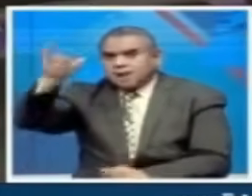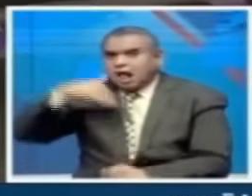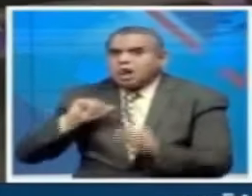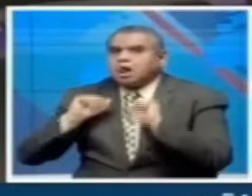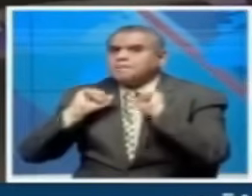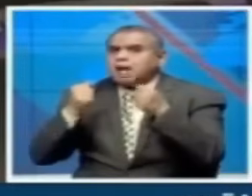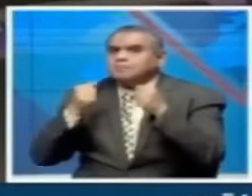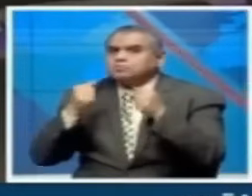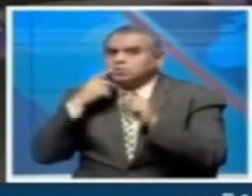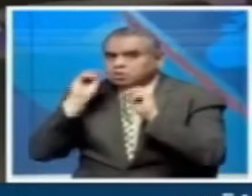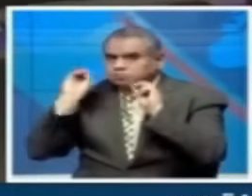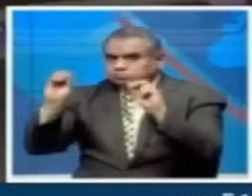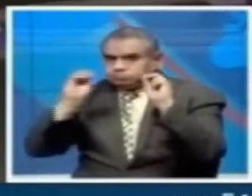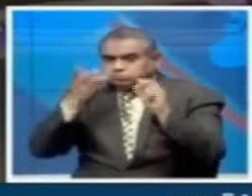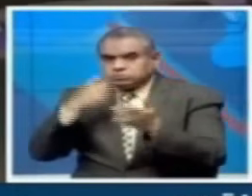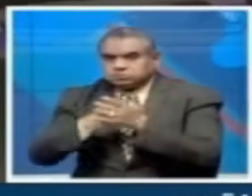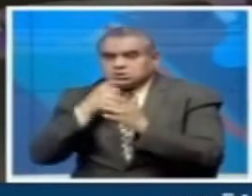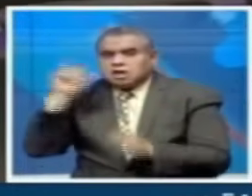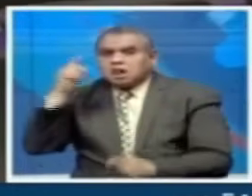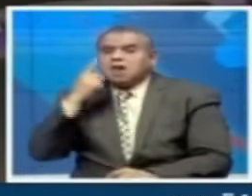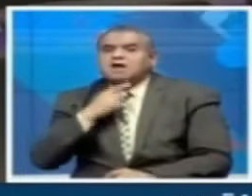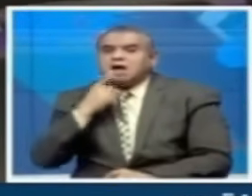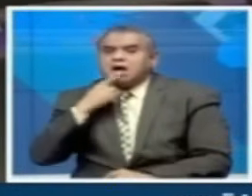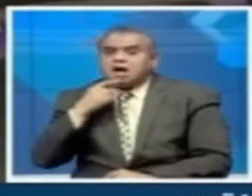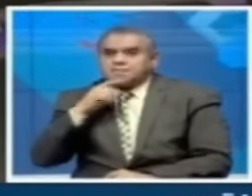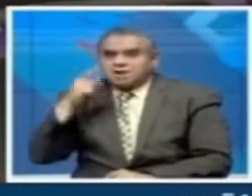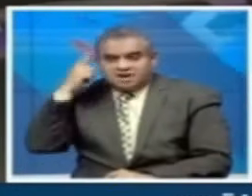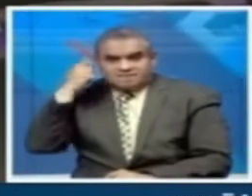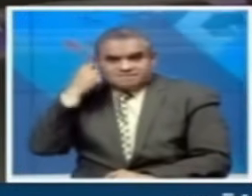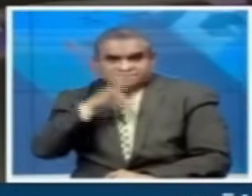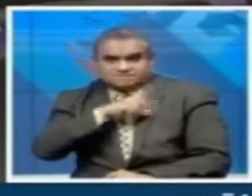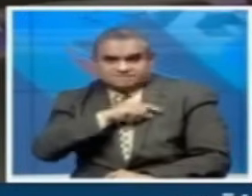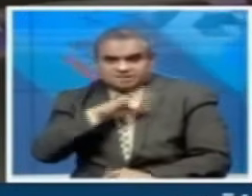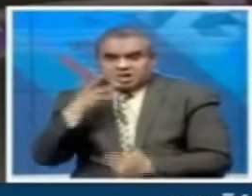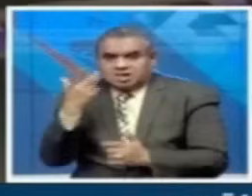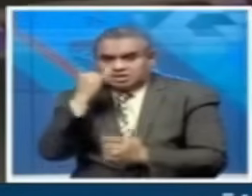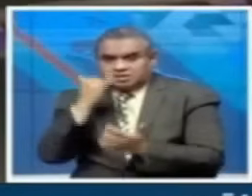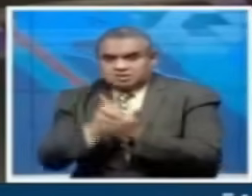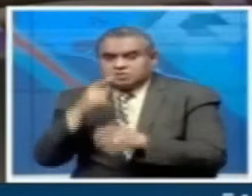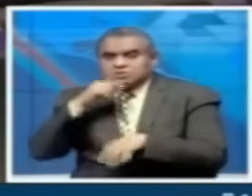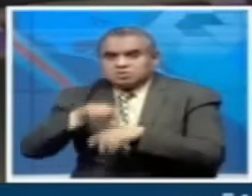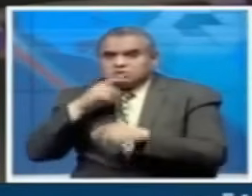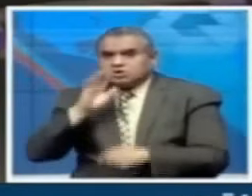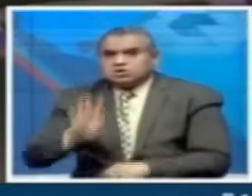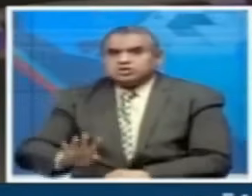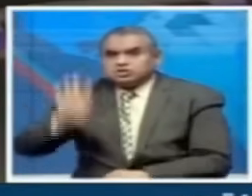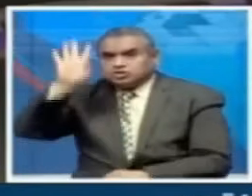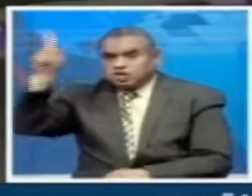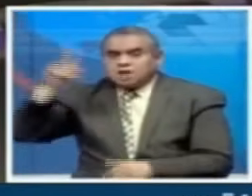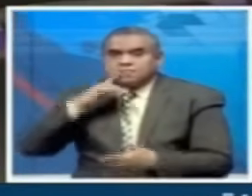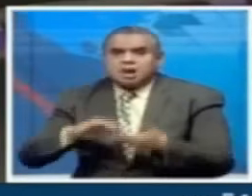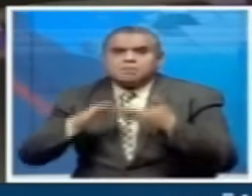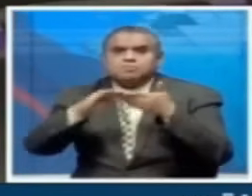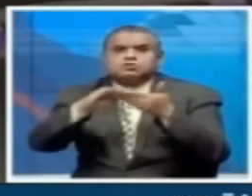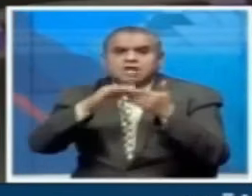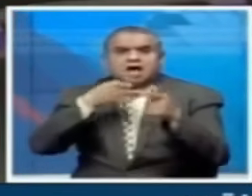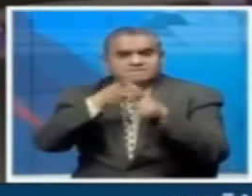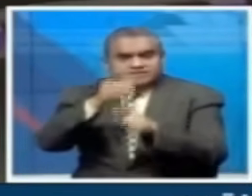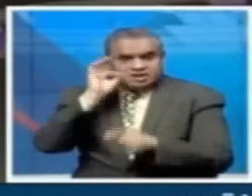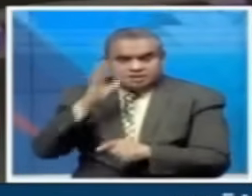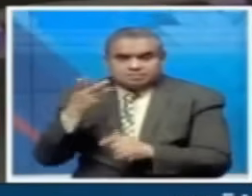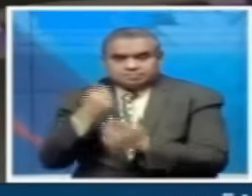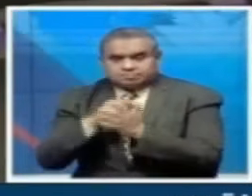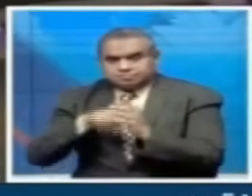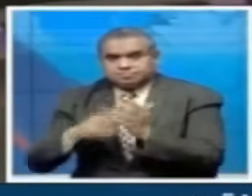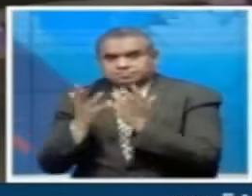المقاومة والهلال الأحمر الفلسطيني أكد أن هناك أهالي غزة موجودين في الشمال ولا بد من إرسال المساعدات إليهم. تم تسيير